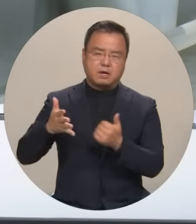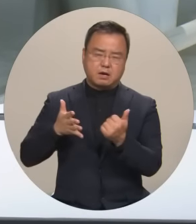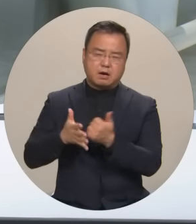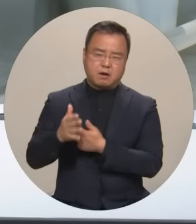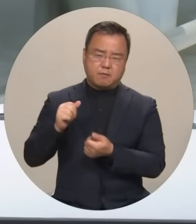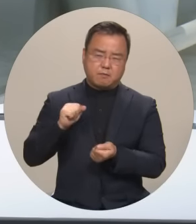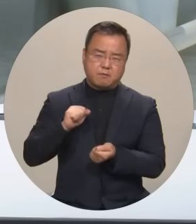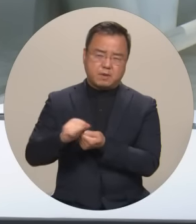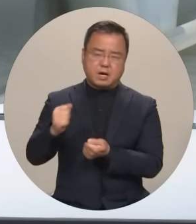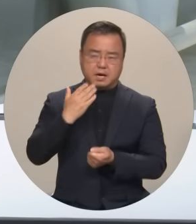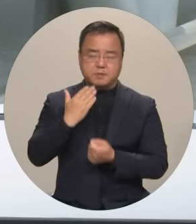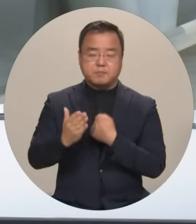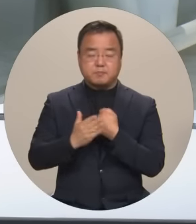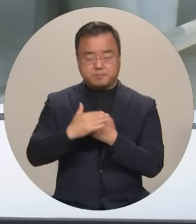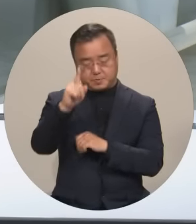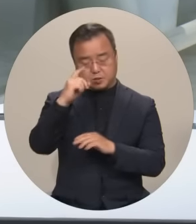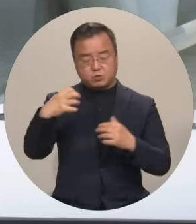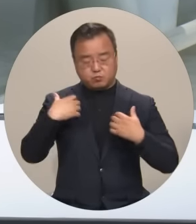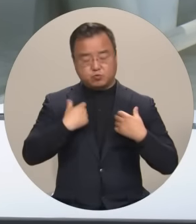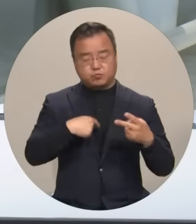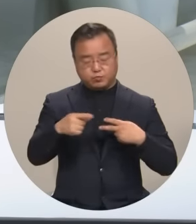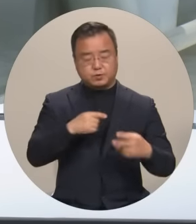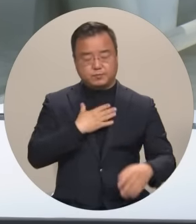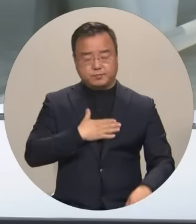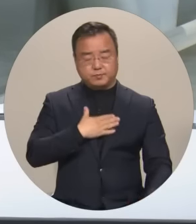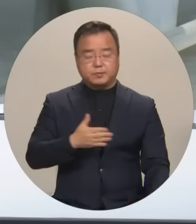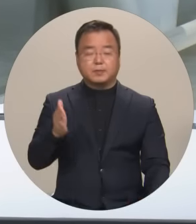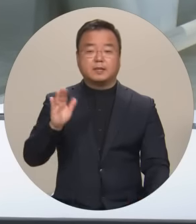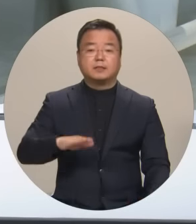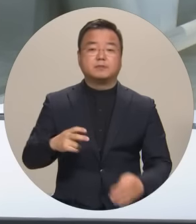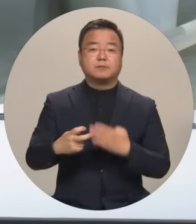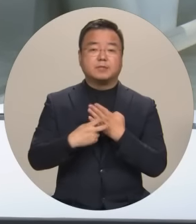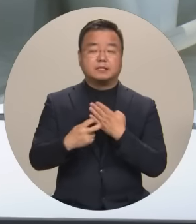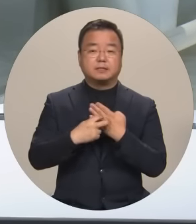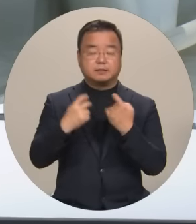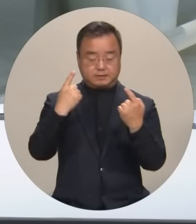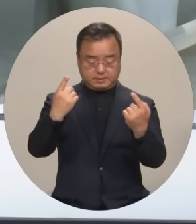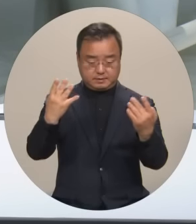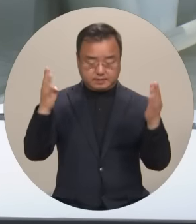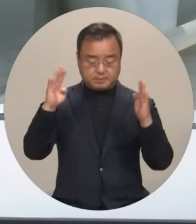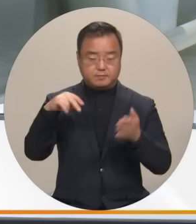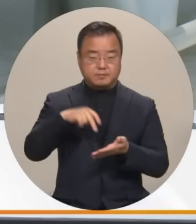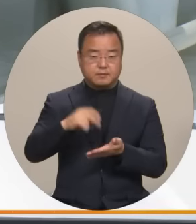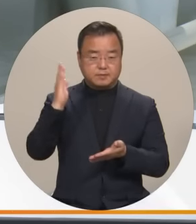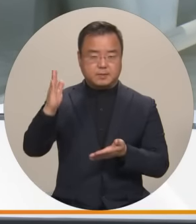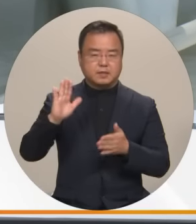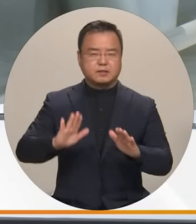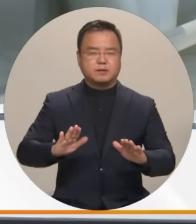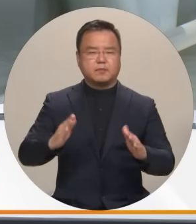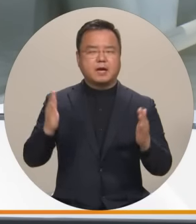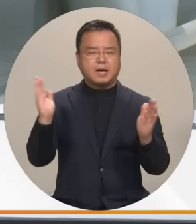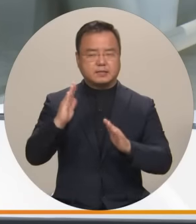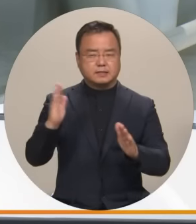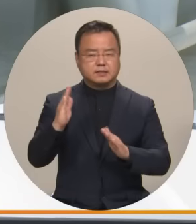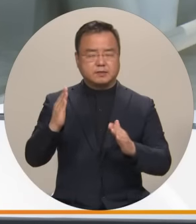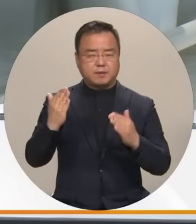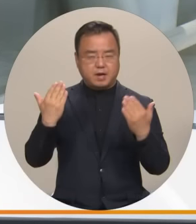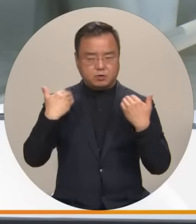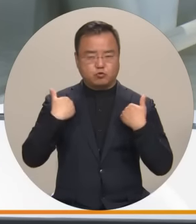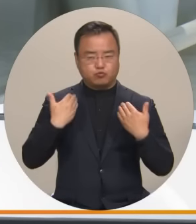때문에 정부 입장도 이해가 되는 면은 있습니다만 의대에서는 이제는 휴학을 받아들일 수밖에 없다 뭐 이런